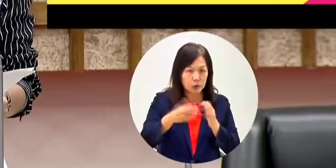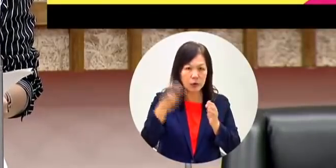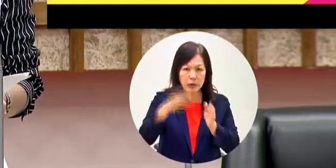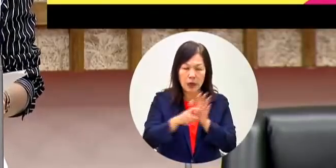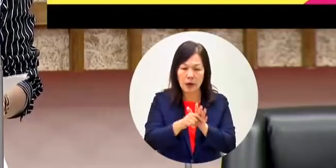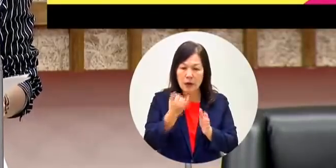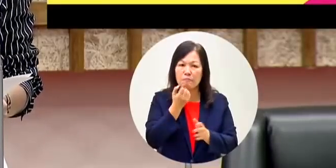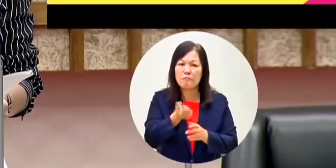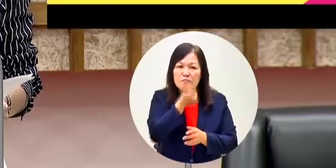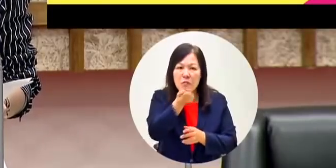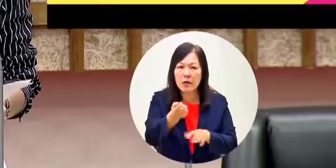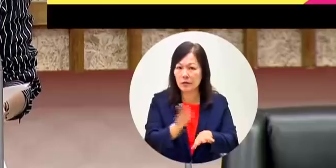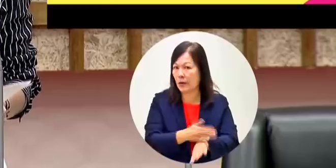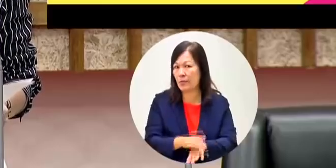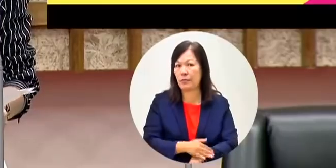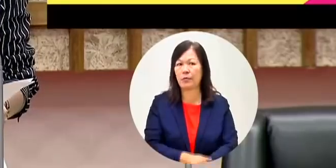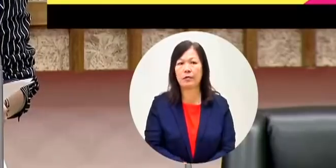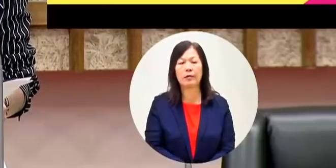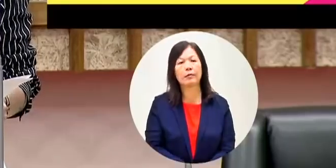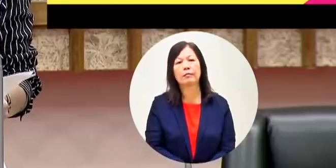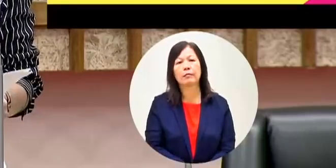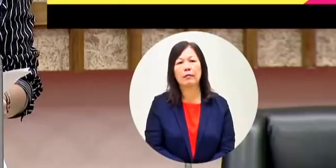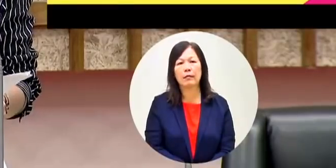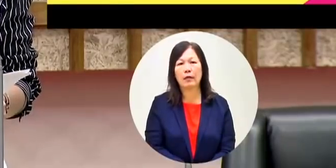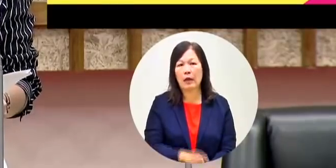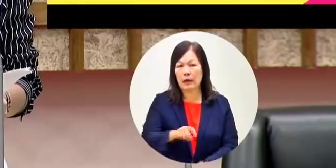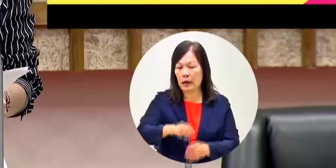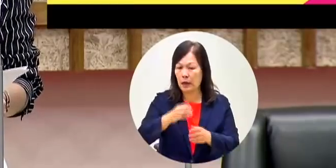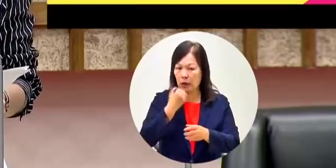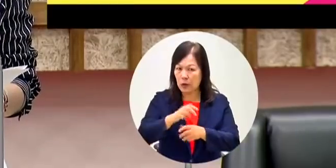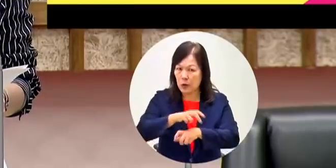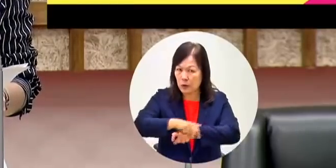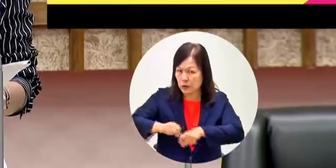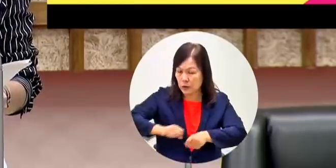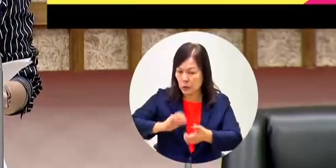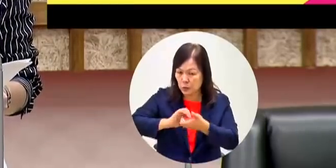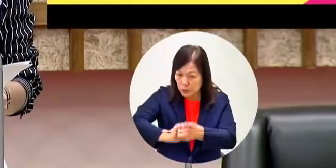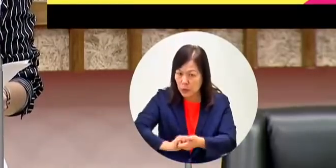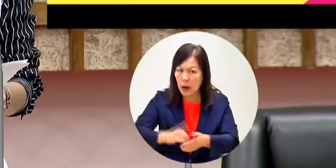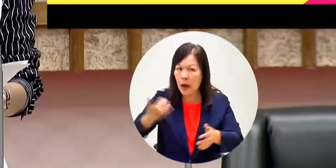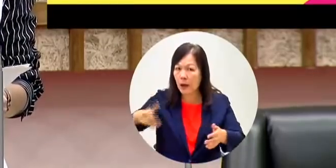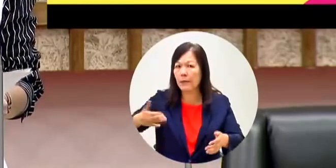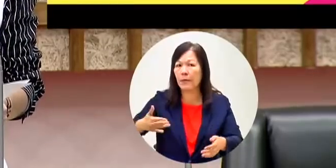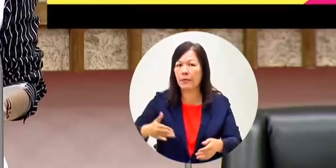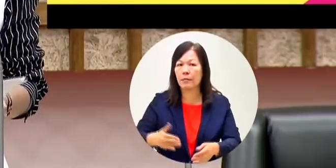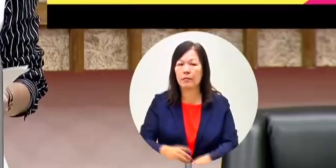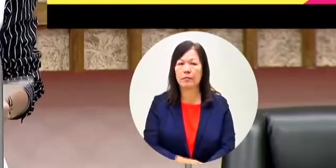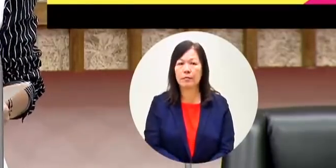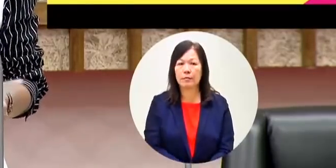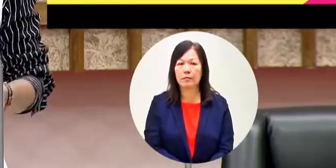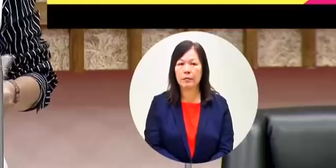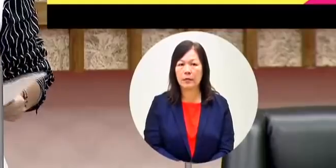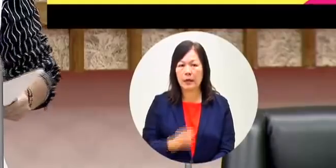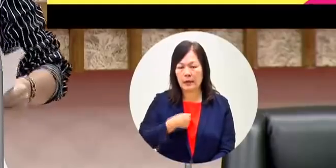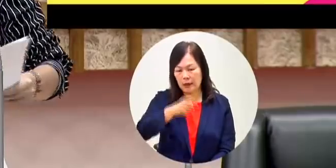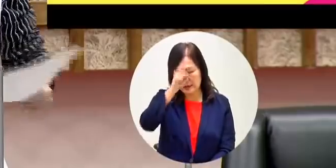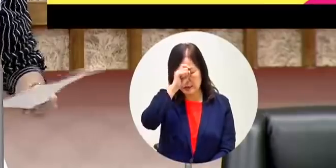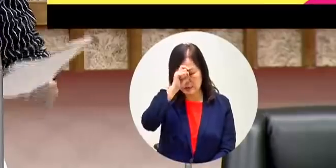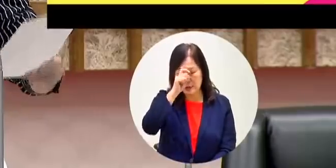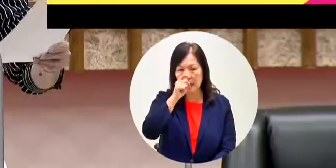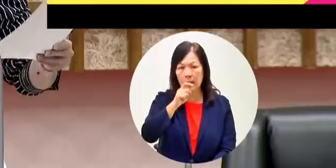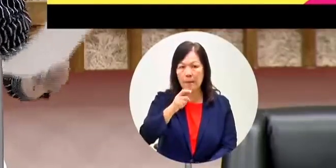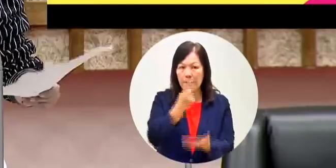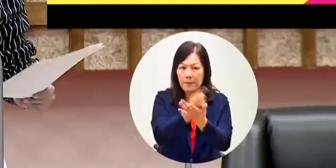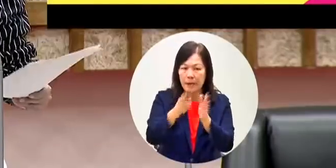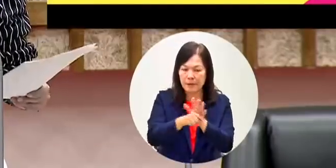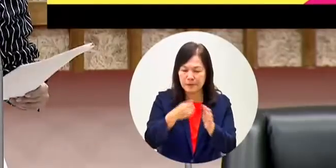在政策还没有成熟的时候，我们希望各位呢能够在缜密的规划研拟可